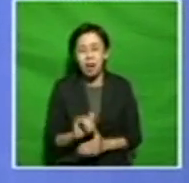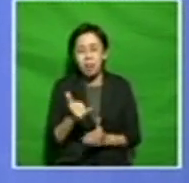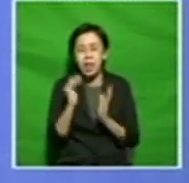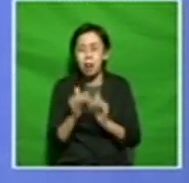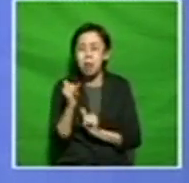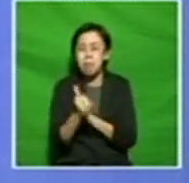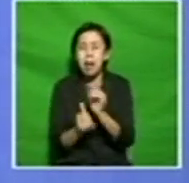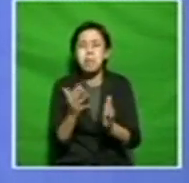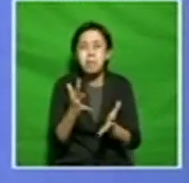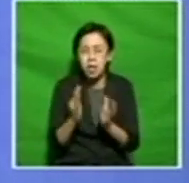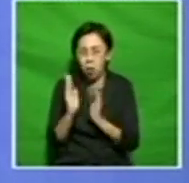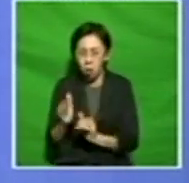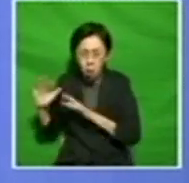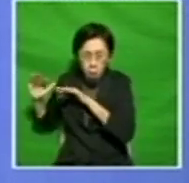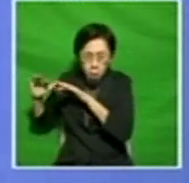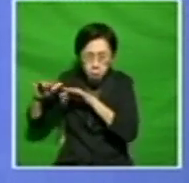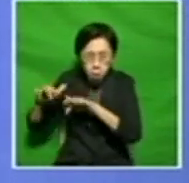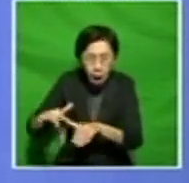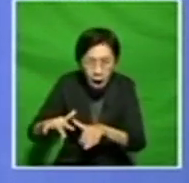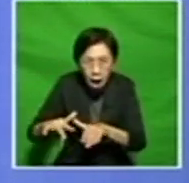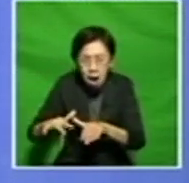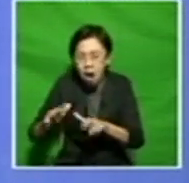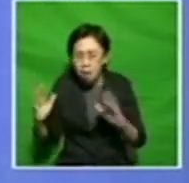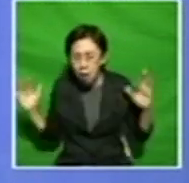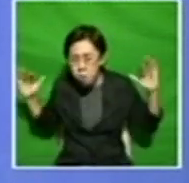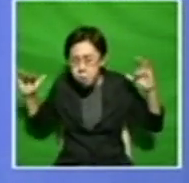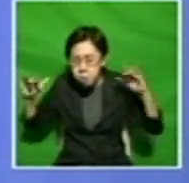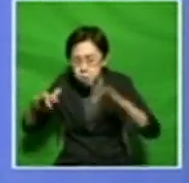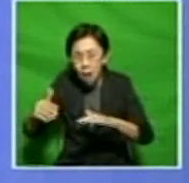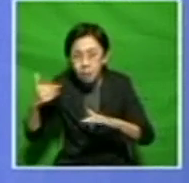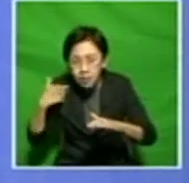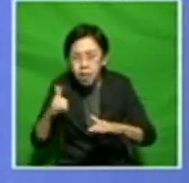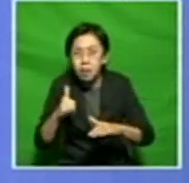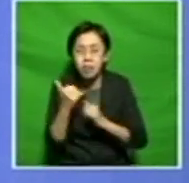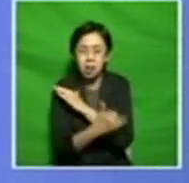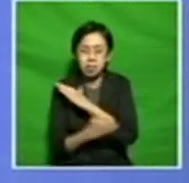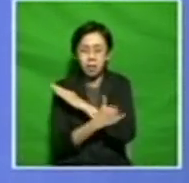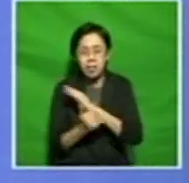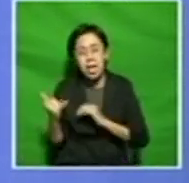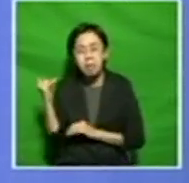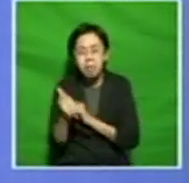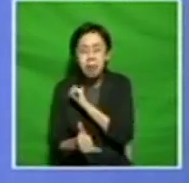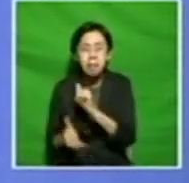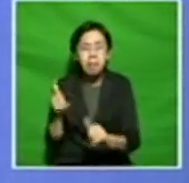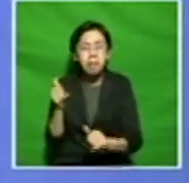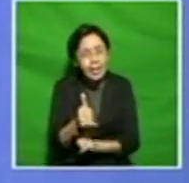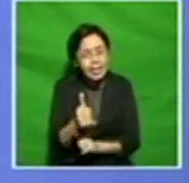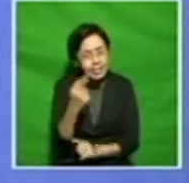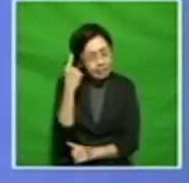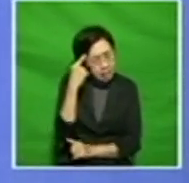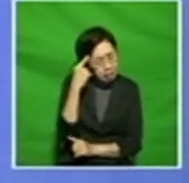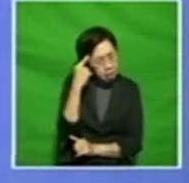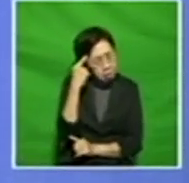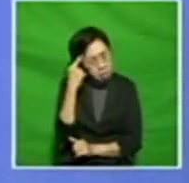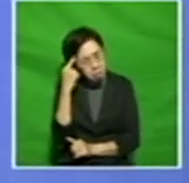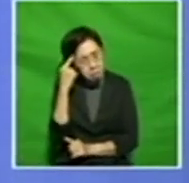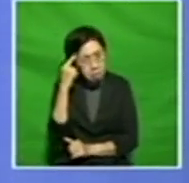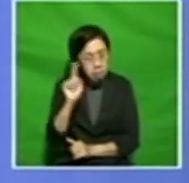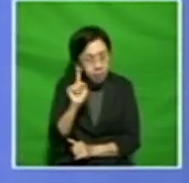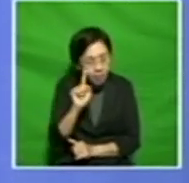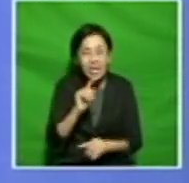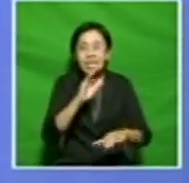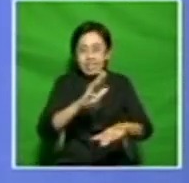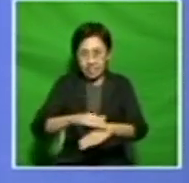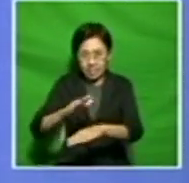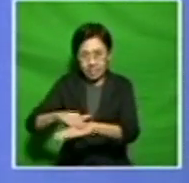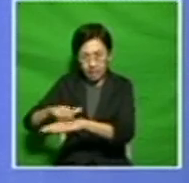นไปบางแห่งมีคนไปมั่วสุมประชุมกันมากบางแห่งมีชาวต่างประเทศไปอยู่บ้างก็ขอให้ท่านดูแต่เราก็ได้สะกิดเตือน